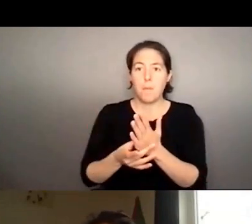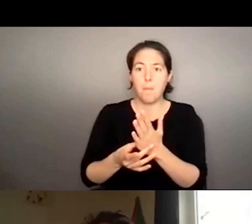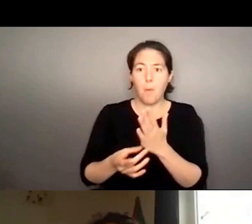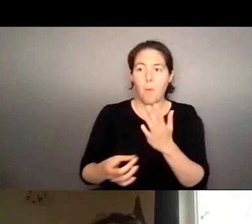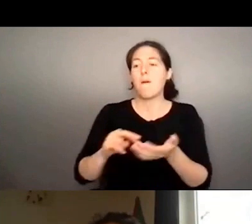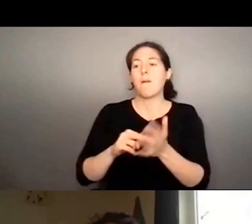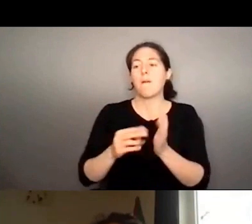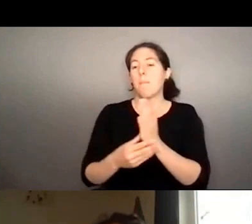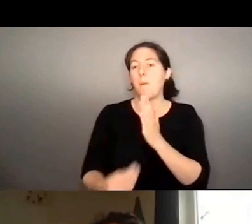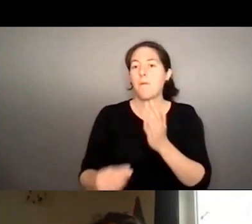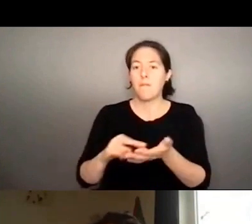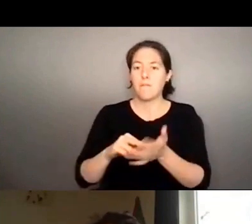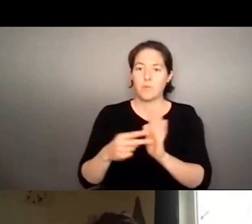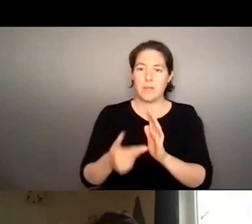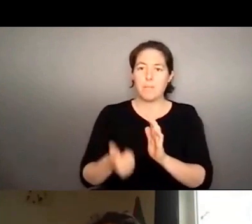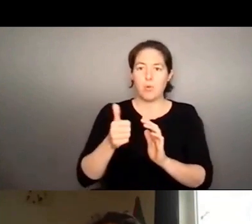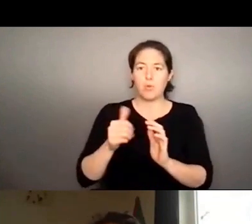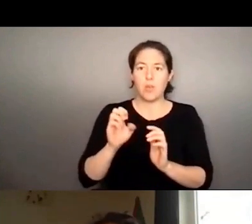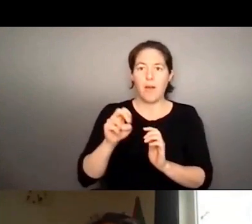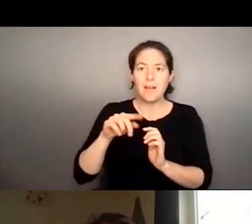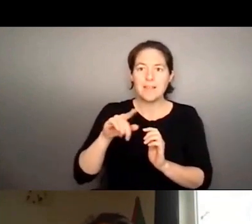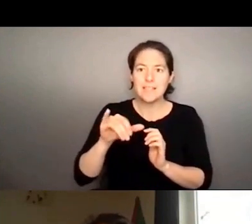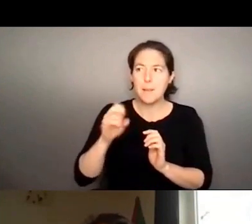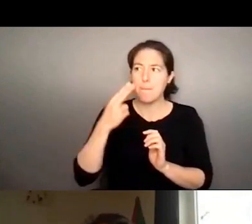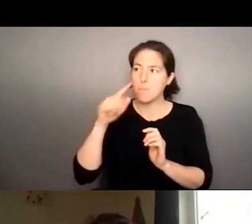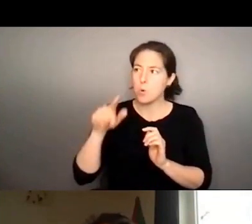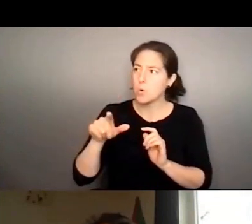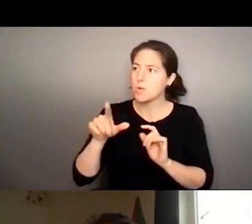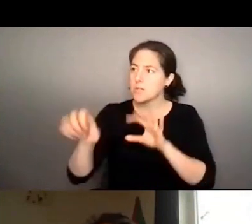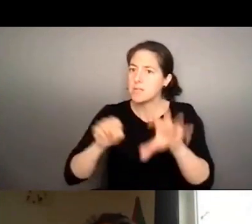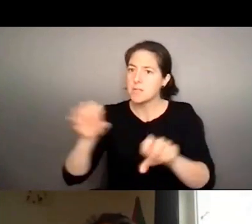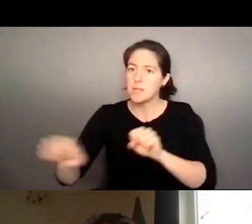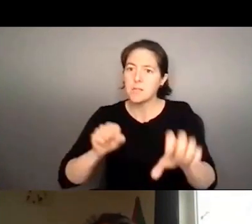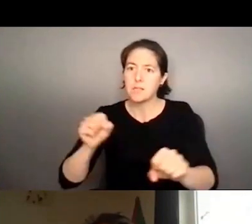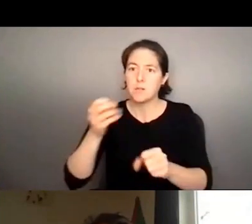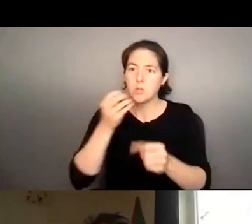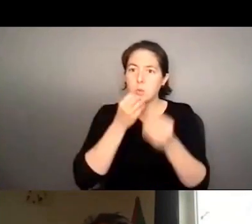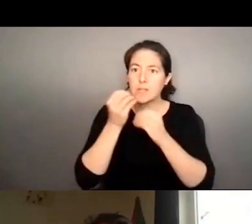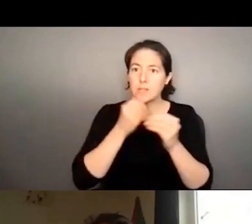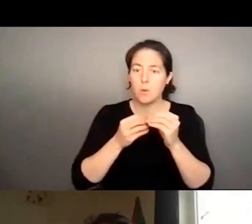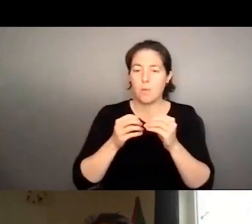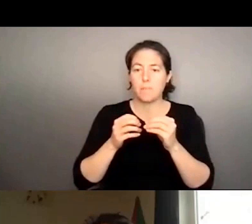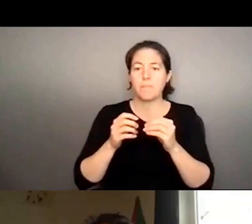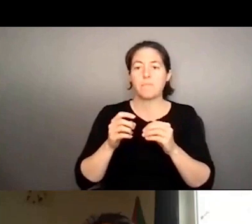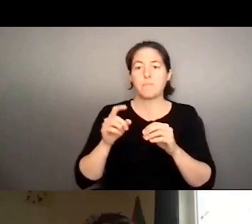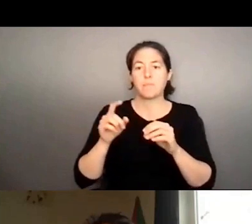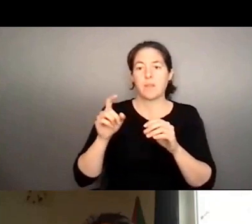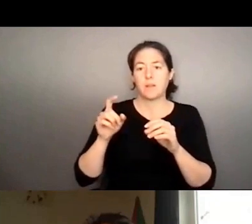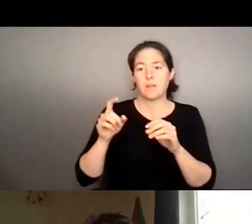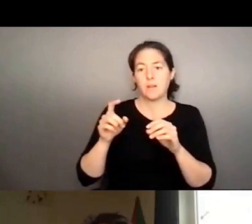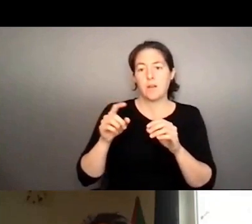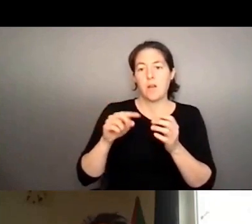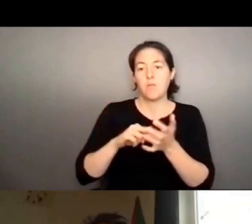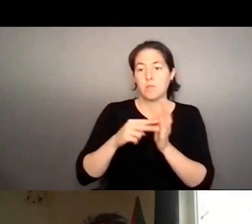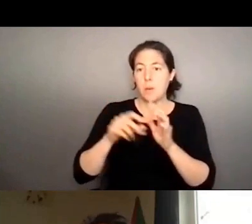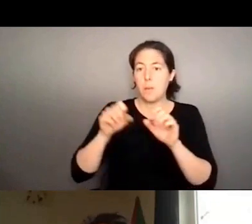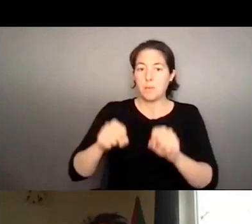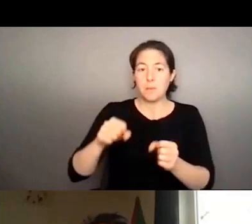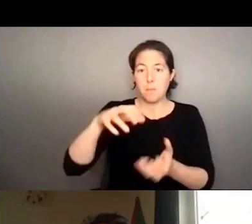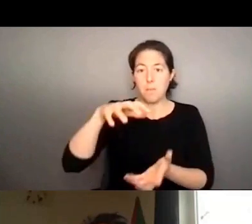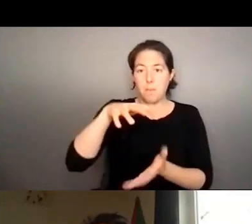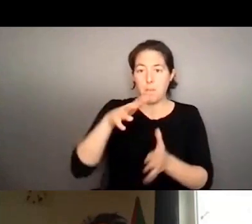puis d'appétit pour aller chercher la nourriture. Puis à ce moment-là, on peut la briser puis la reproduire dans nos